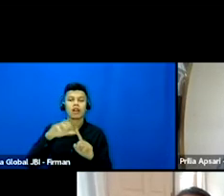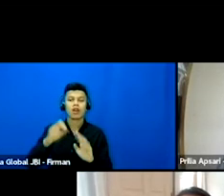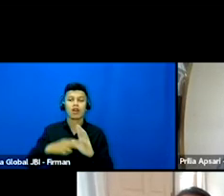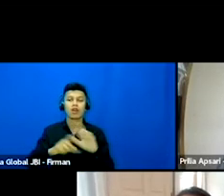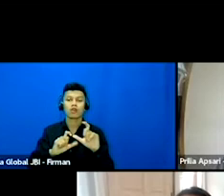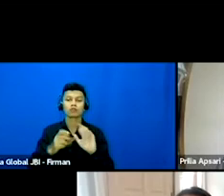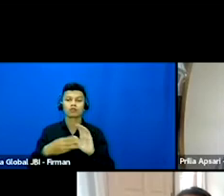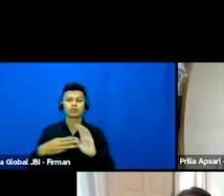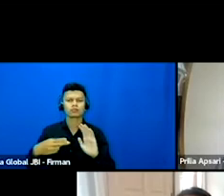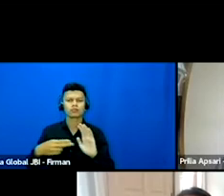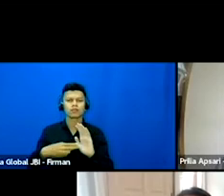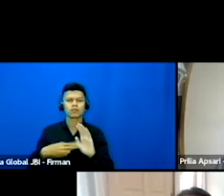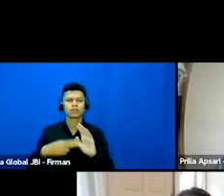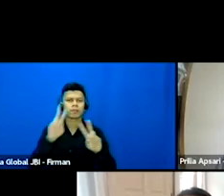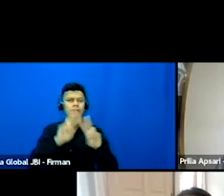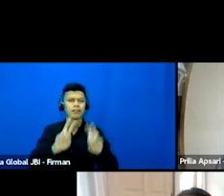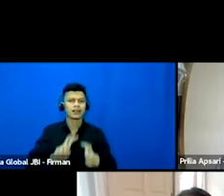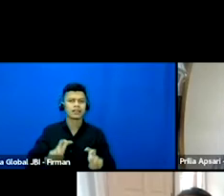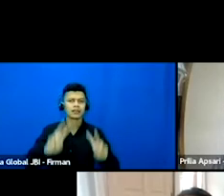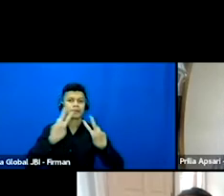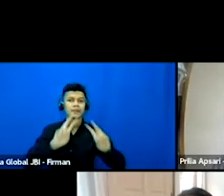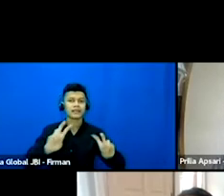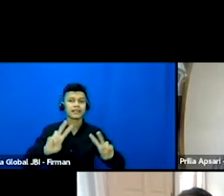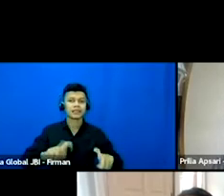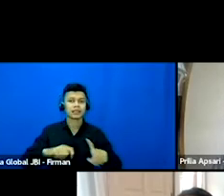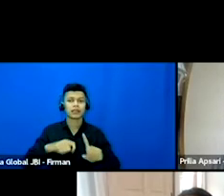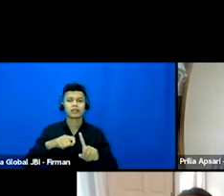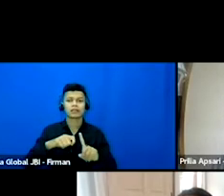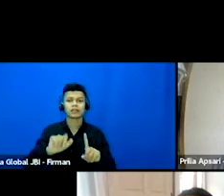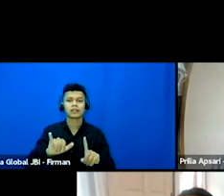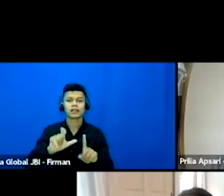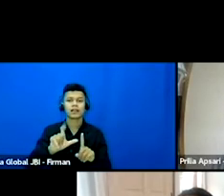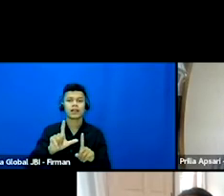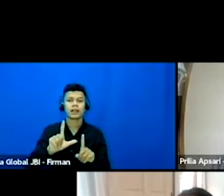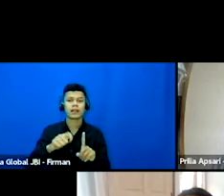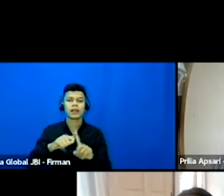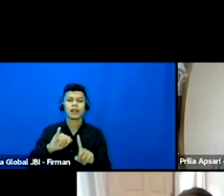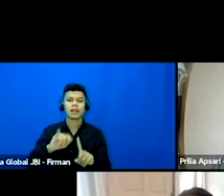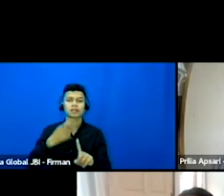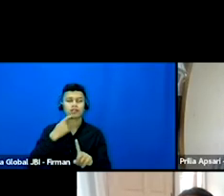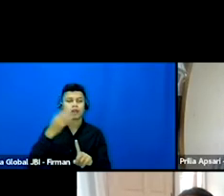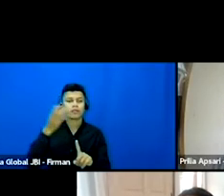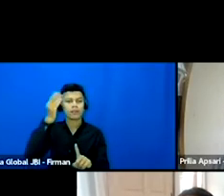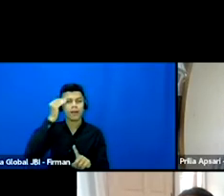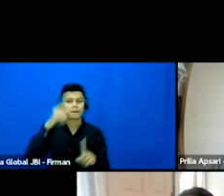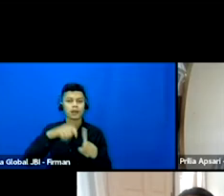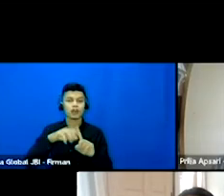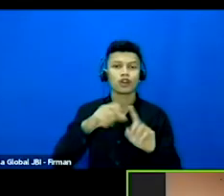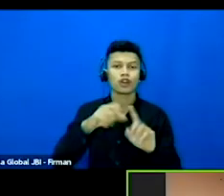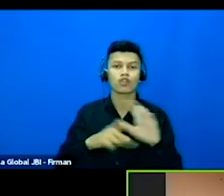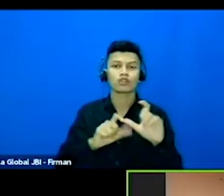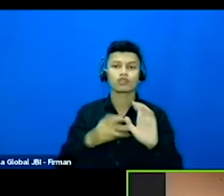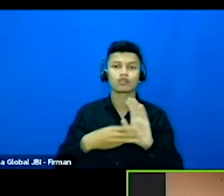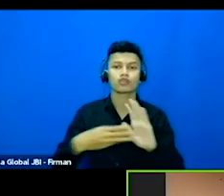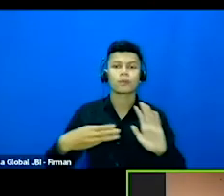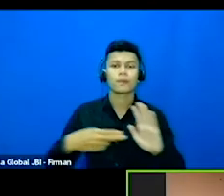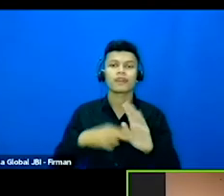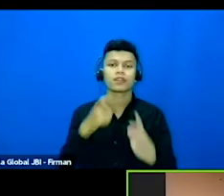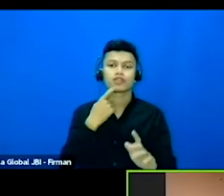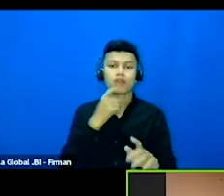penelitian dari KYT mereka dengan persepsi konsumen terhadap label sekira